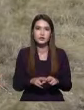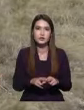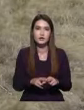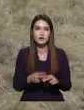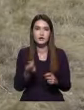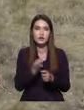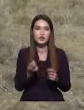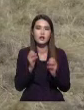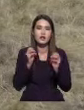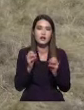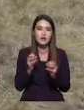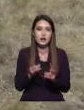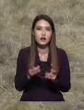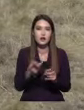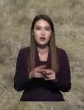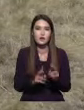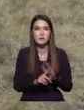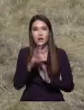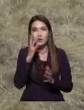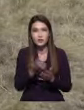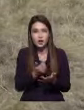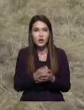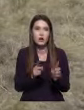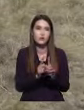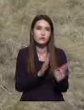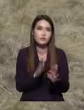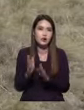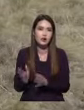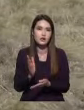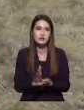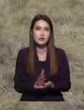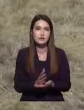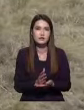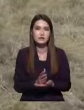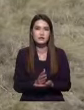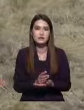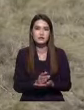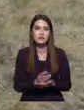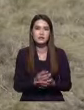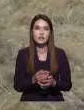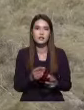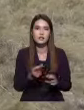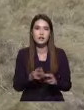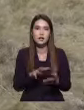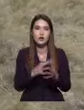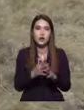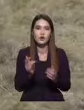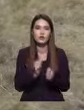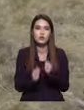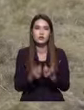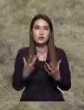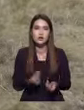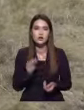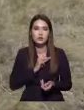дейінде қолайлы, ауылдық жердің қайлы, жалақысы жана қаладан кем емес. Ауылдың балалары қалада тентіре бергенден қарағанда, ауылдық жерде